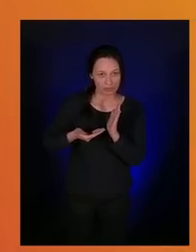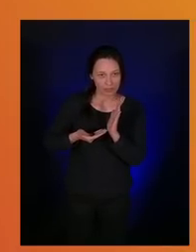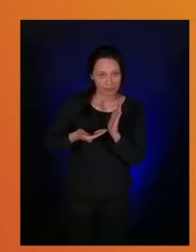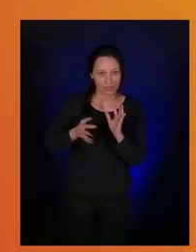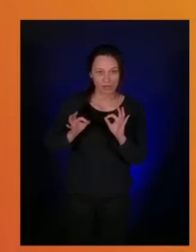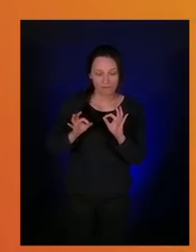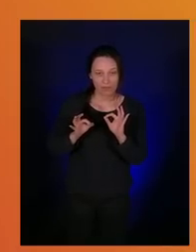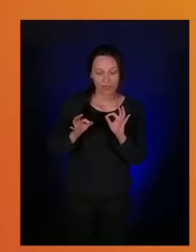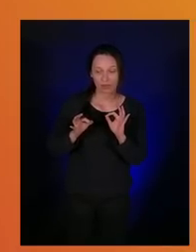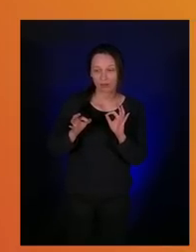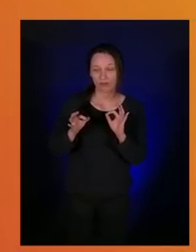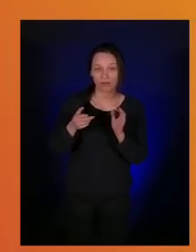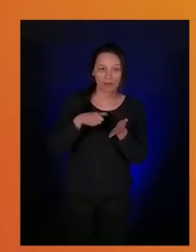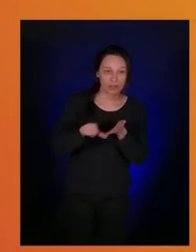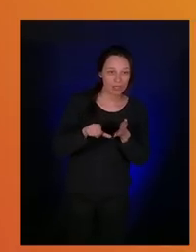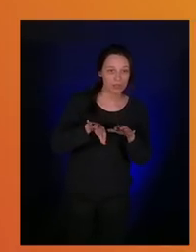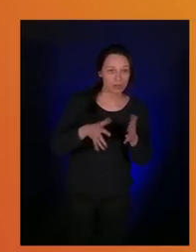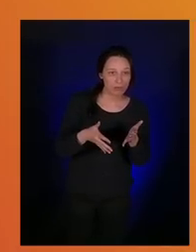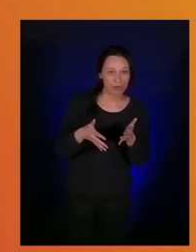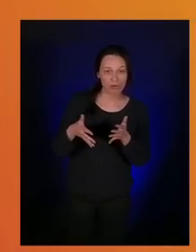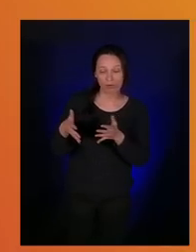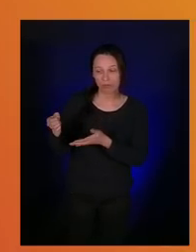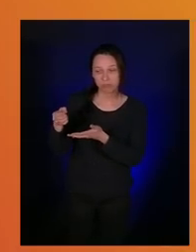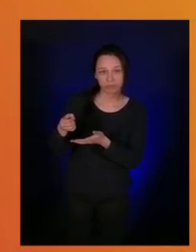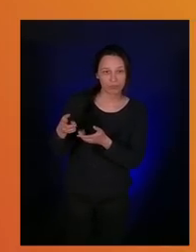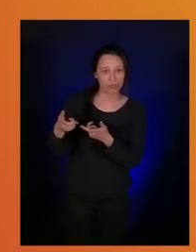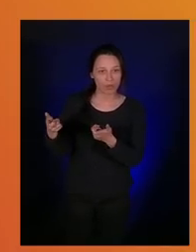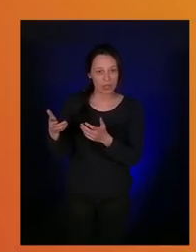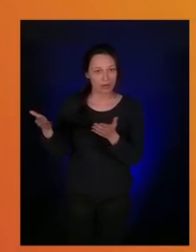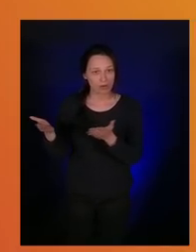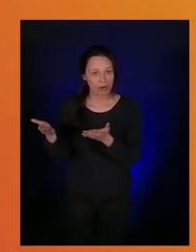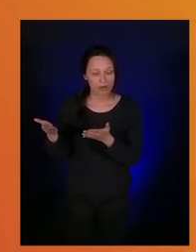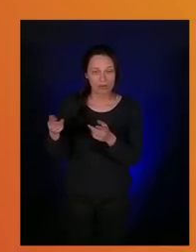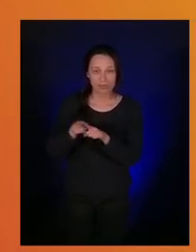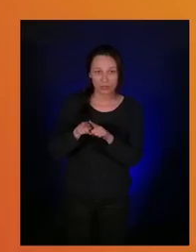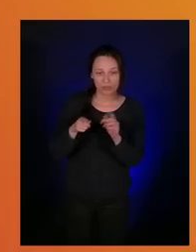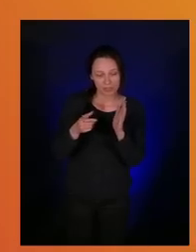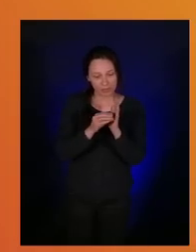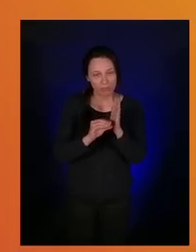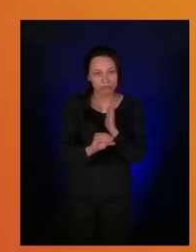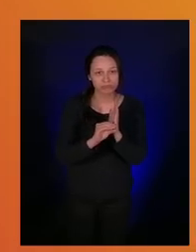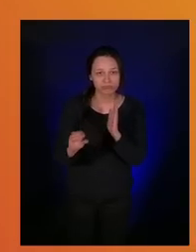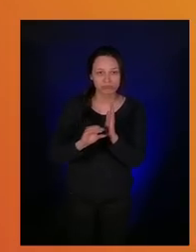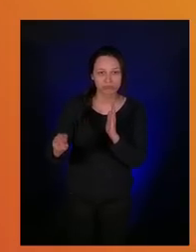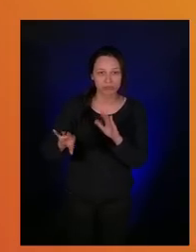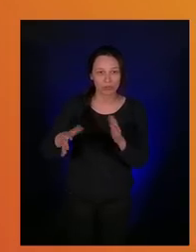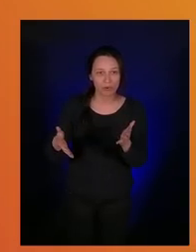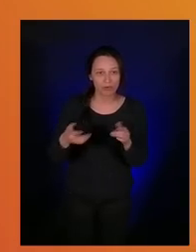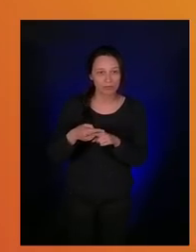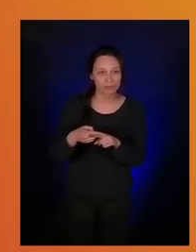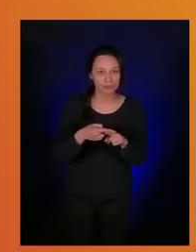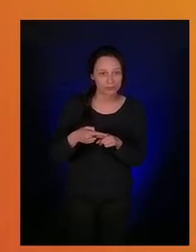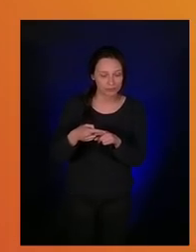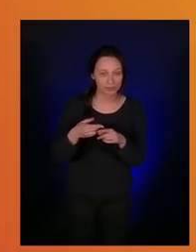moyen, le règlement et le reversement, c'était la question qui était posée par le camarade qui était là-bas. Ça vaut